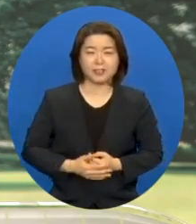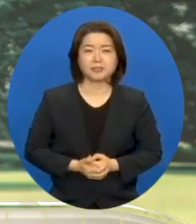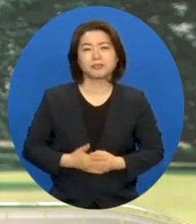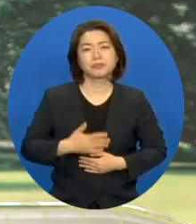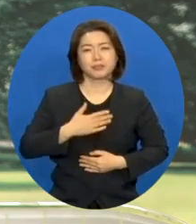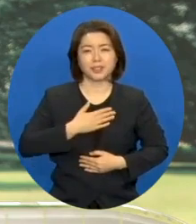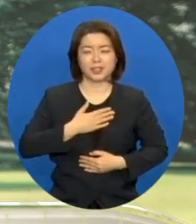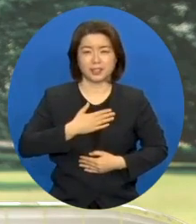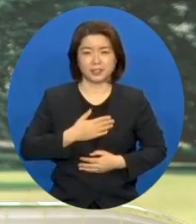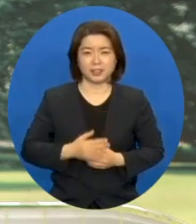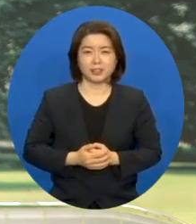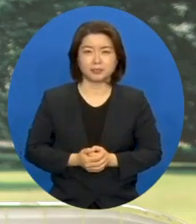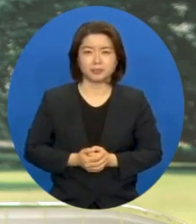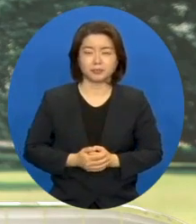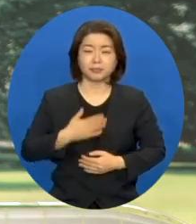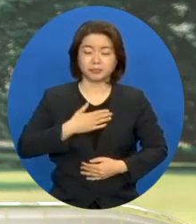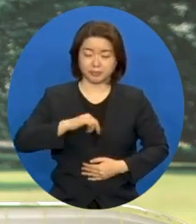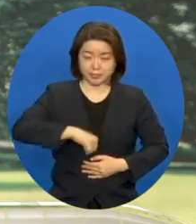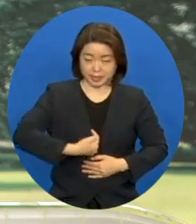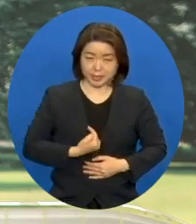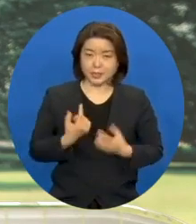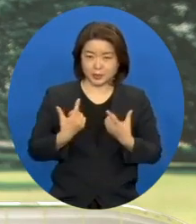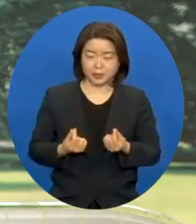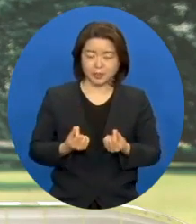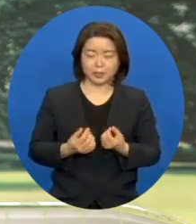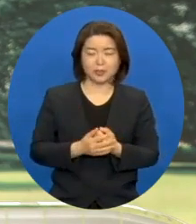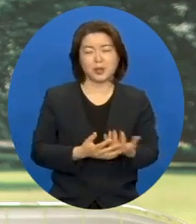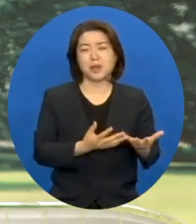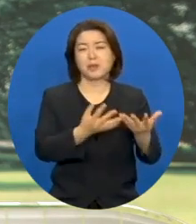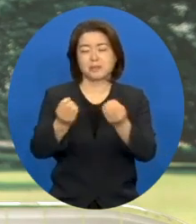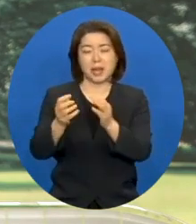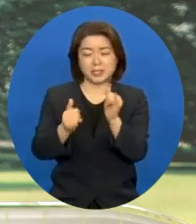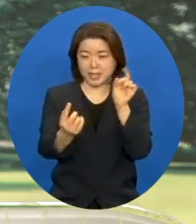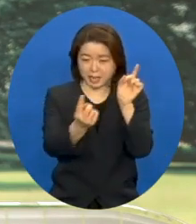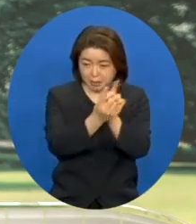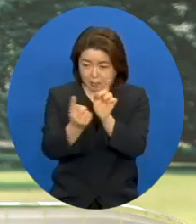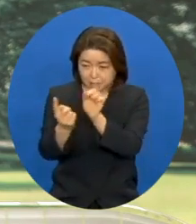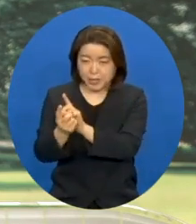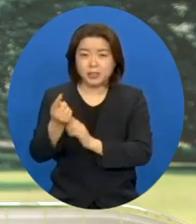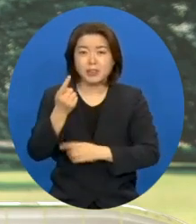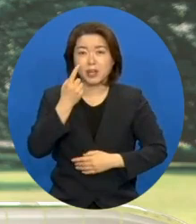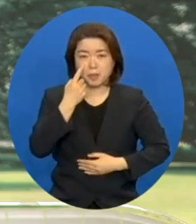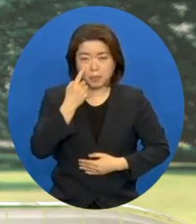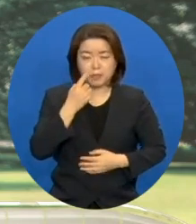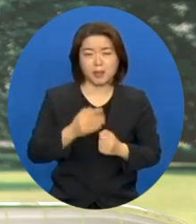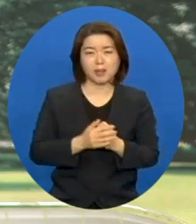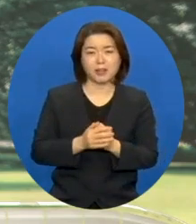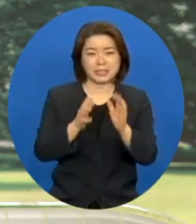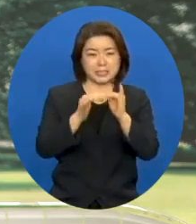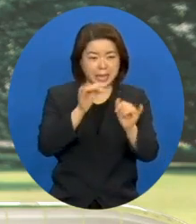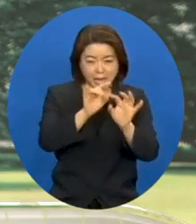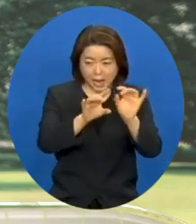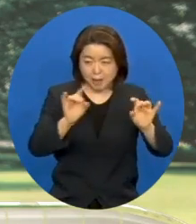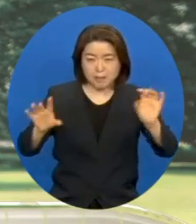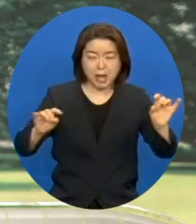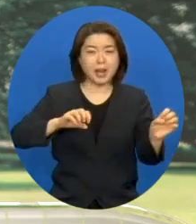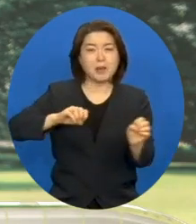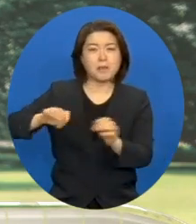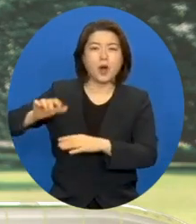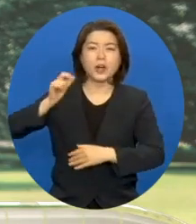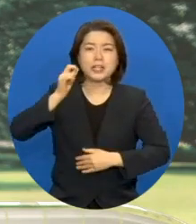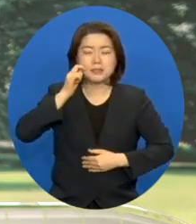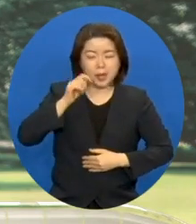제가 저 자신도 그렇지만 많은 사람들을 만나보면 사람들마다 아직도 버리지